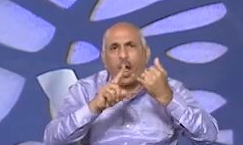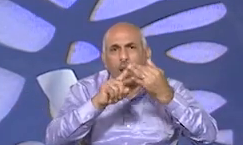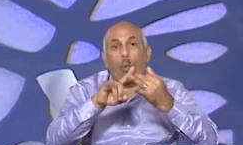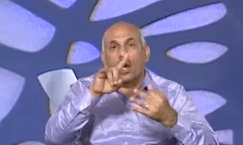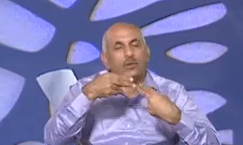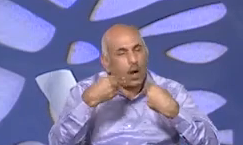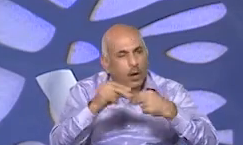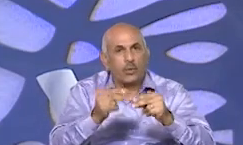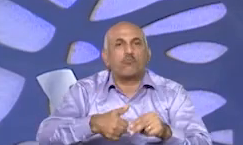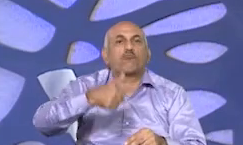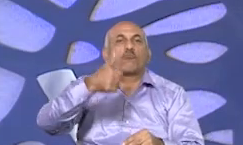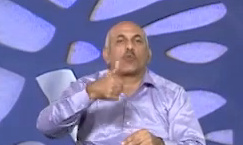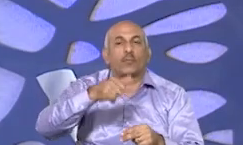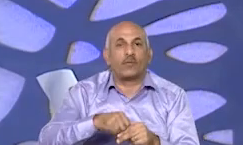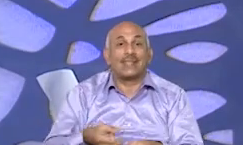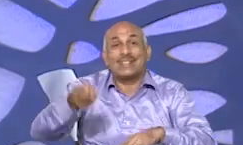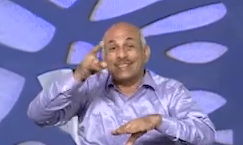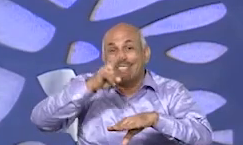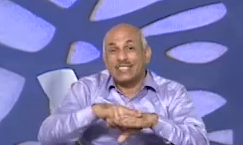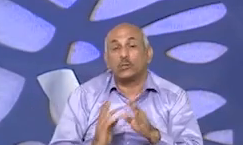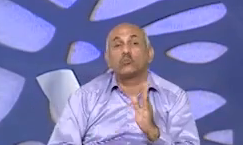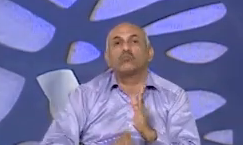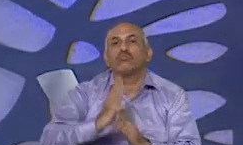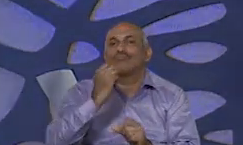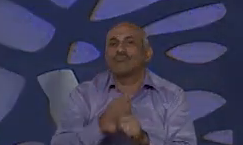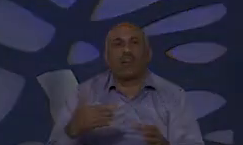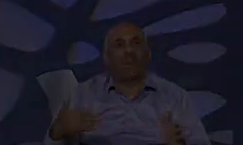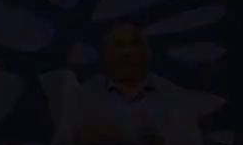ان هم هيتباعوا، عن اني اكون بطلع منتج وفي الاخر ما اقدرش اسوقه.